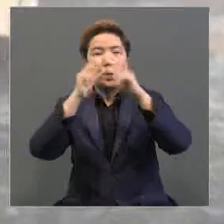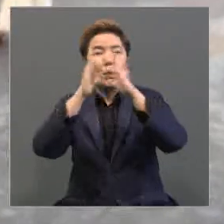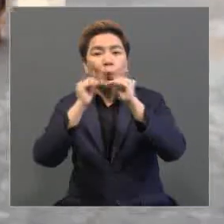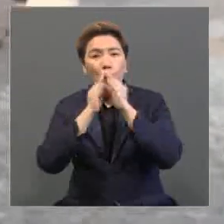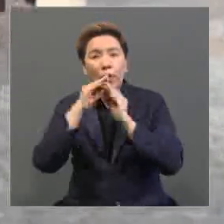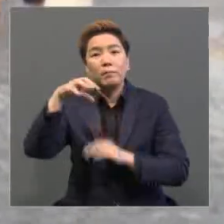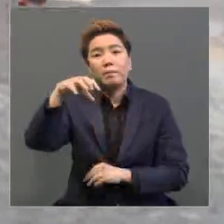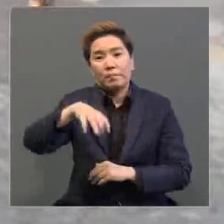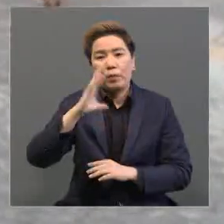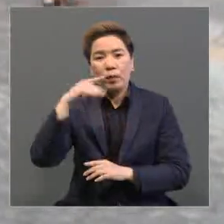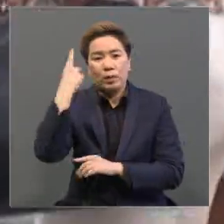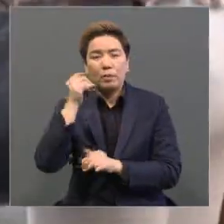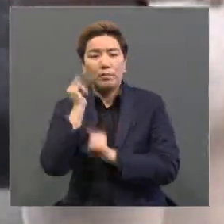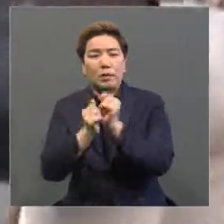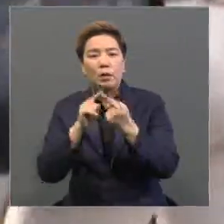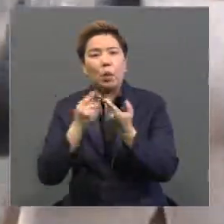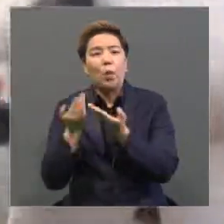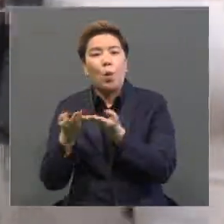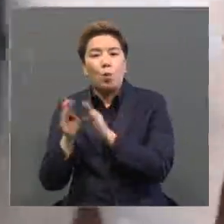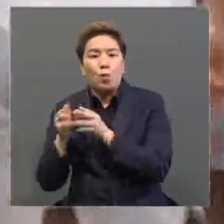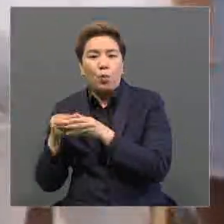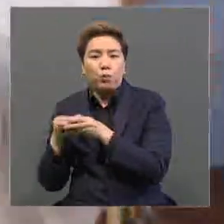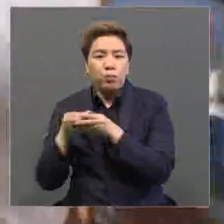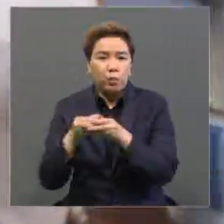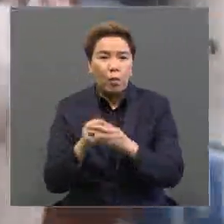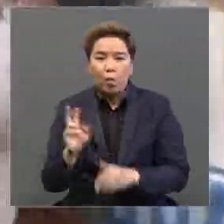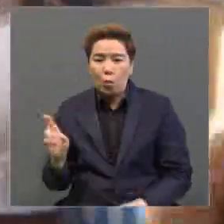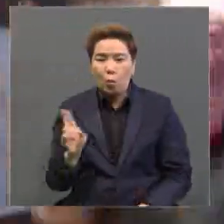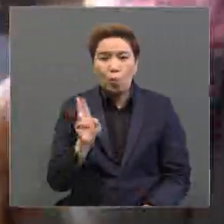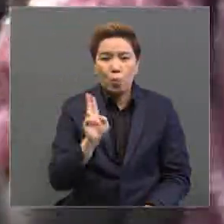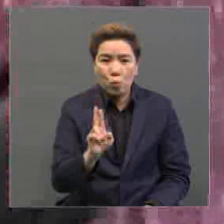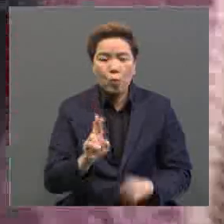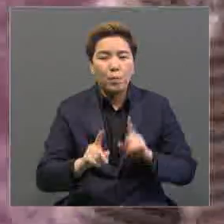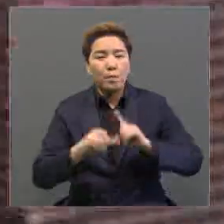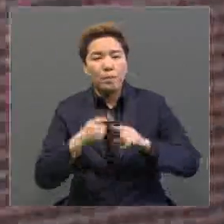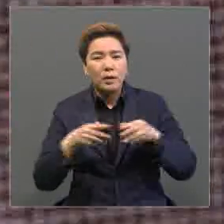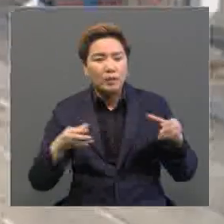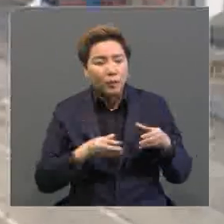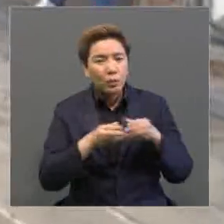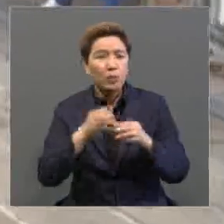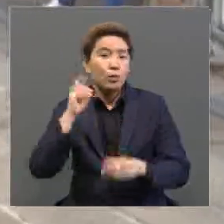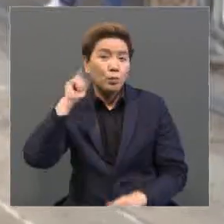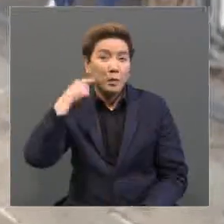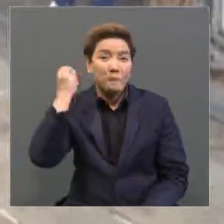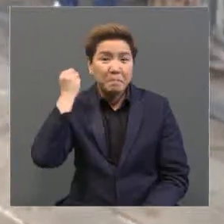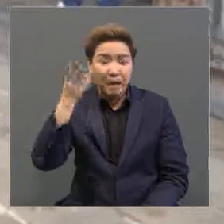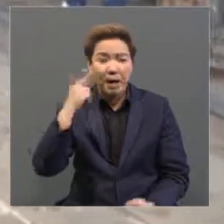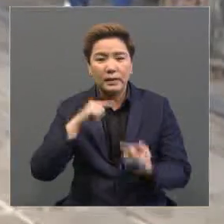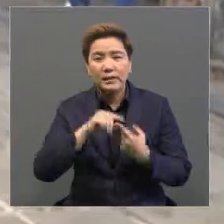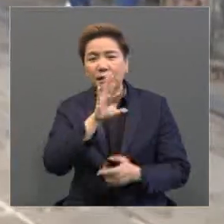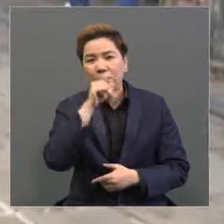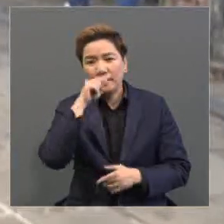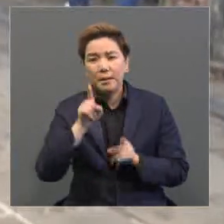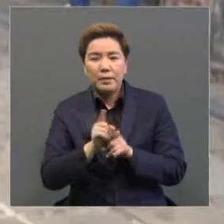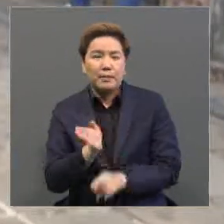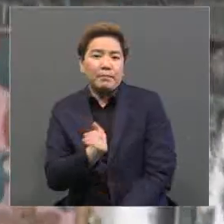อรุณนะฮะซึ่งนักท่องเที่ยวที่มาก็มีทั้งแบบครอบครัวมาเป็นคู่มาเป็นกลุ่มเพื่อนนะครับผู้หญิงส่วนใหญ่ก็จะนิยมเลือก